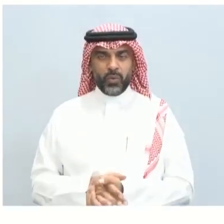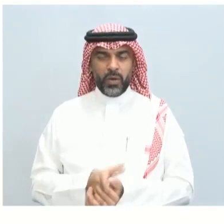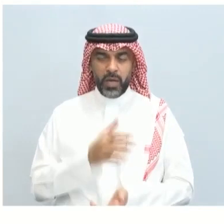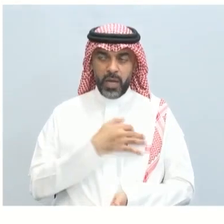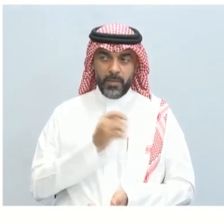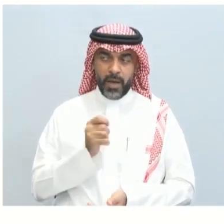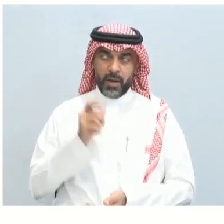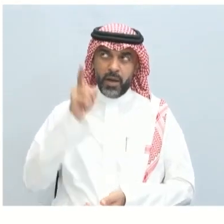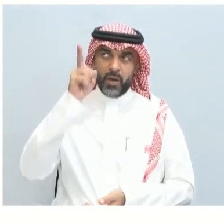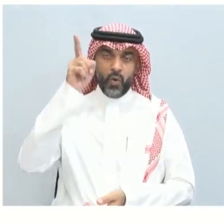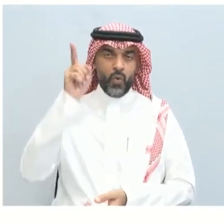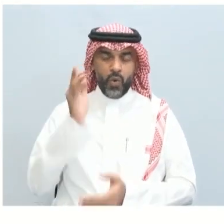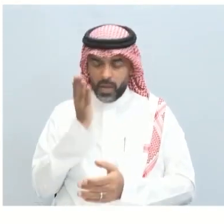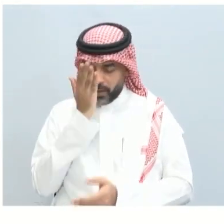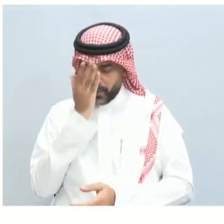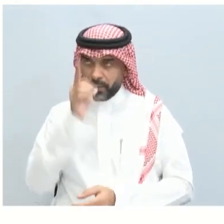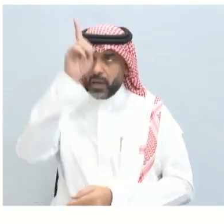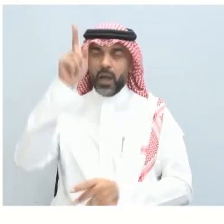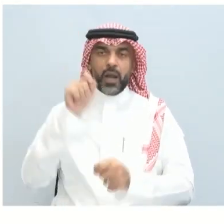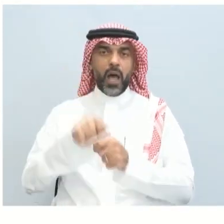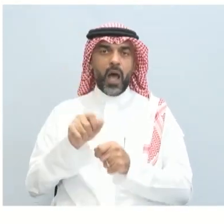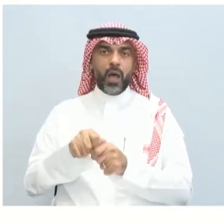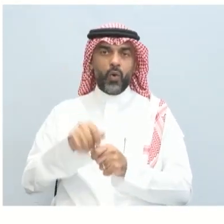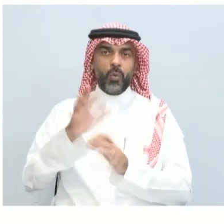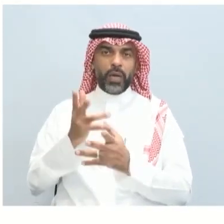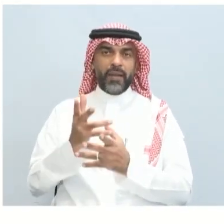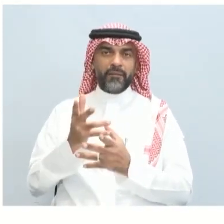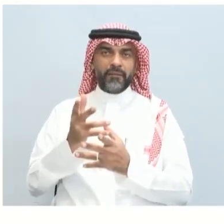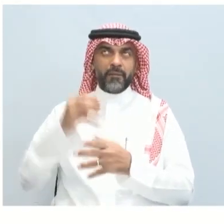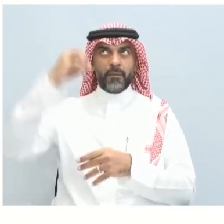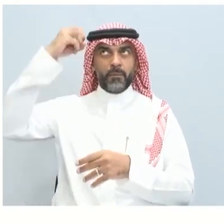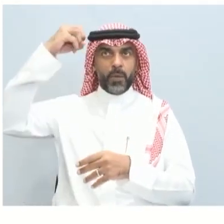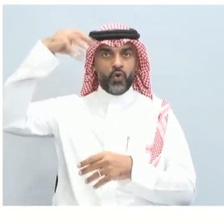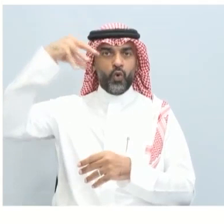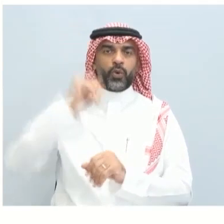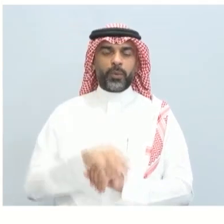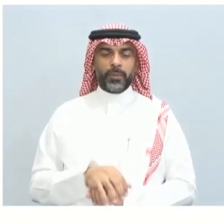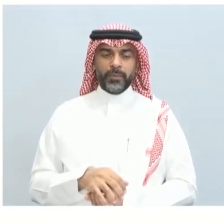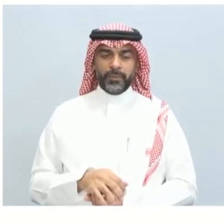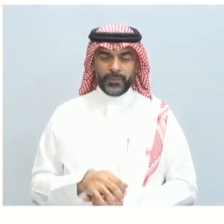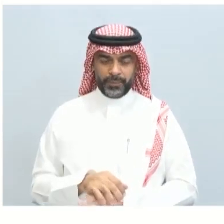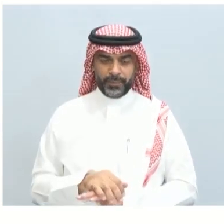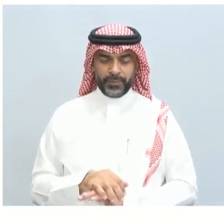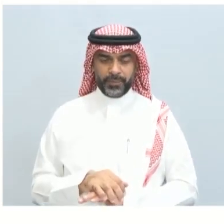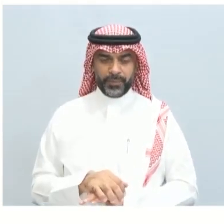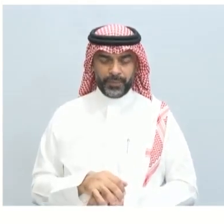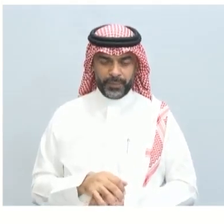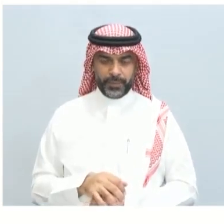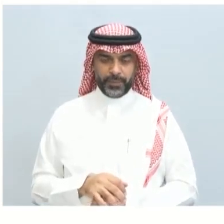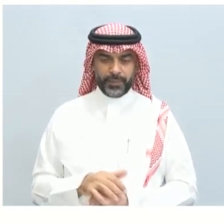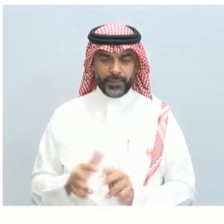بانهم عباد لله خلقهم الله عز وجل من نور لا يملكون شيء شيئا من خصائص